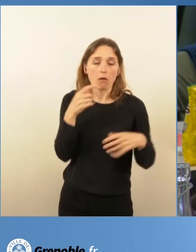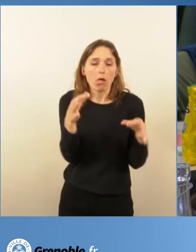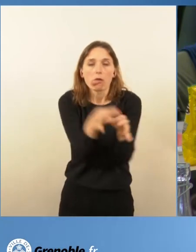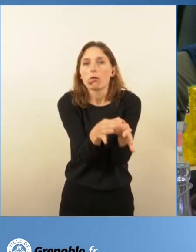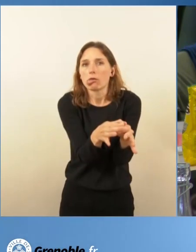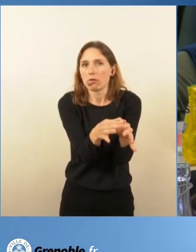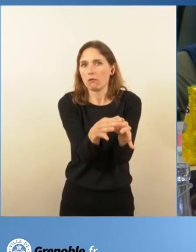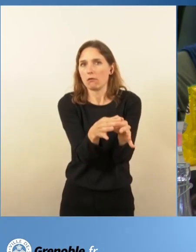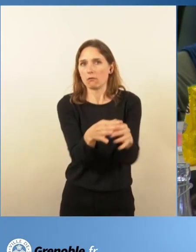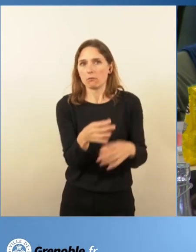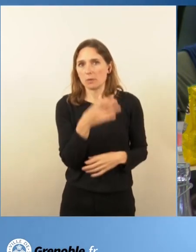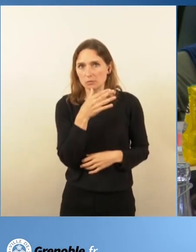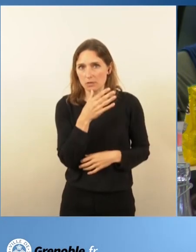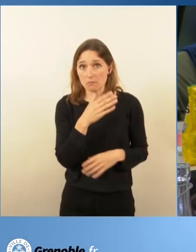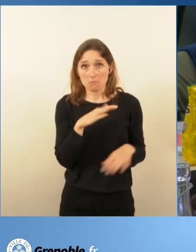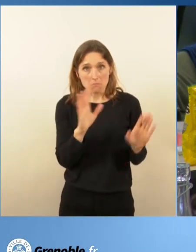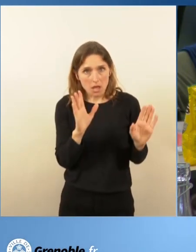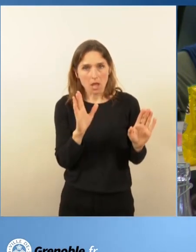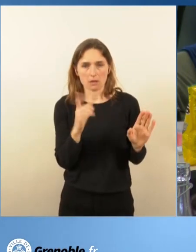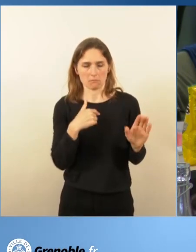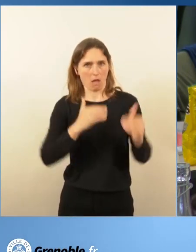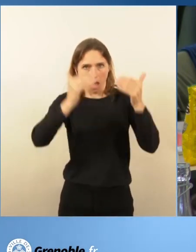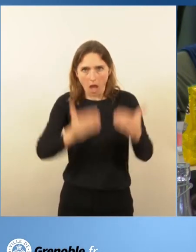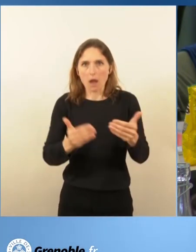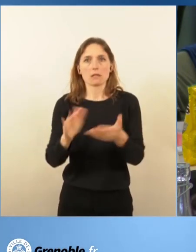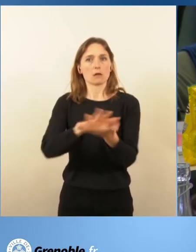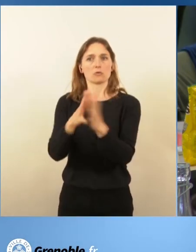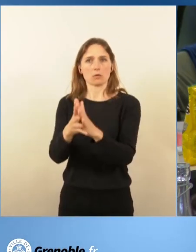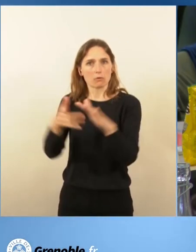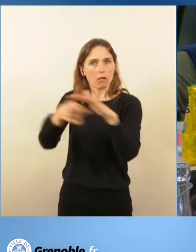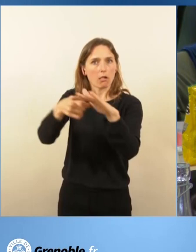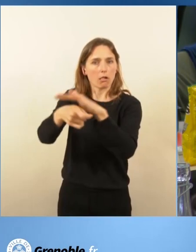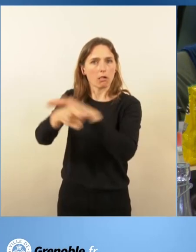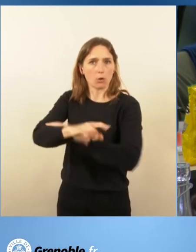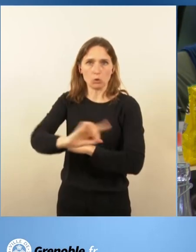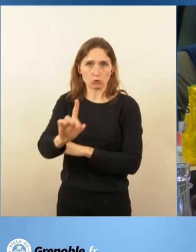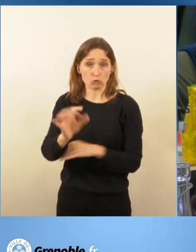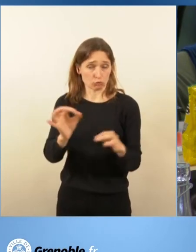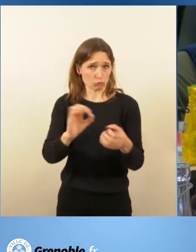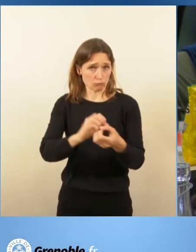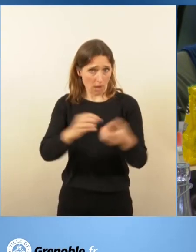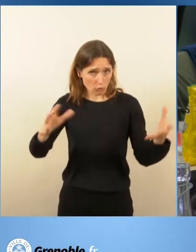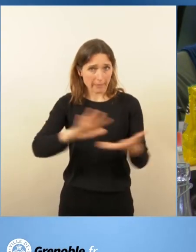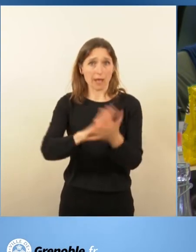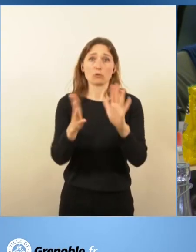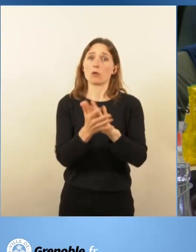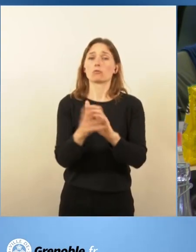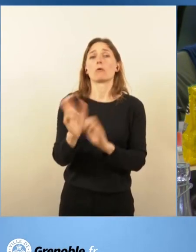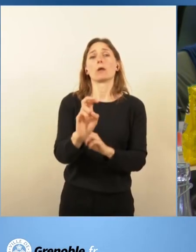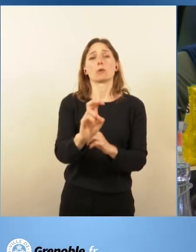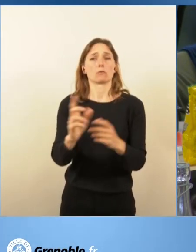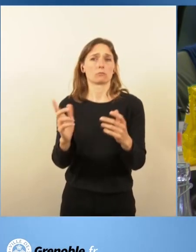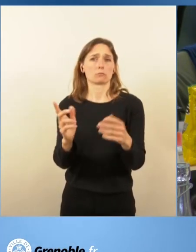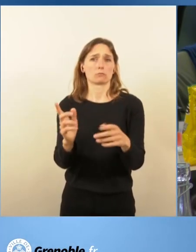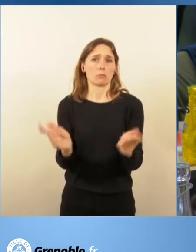c'est mais il y a absolument pas d'arrêt et d'ailleurs la plupart la grande majorité des associations d'éducation populaire vont